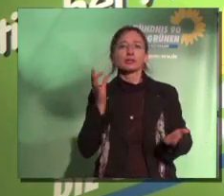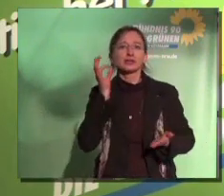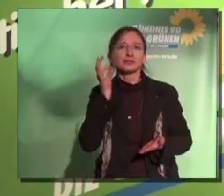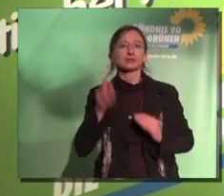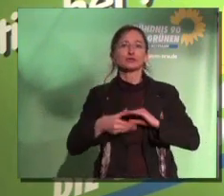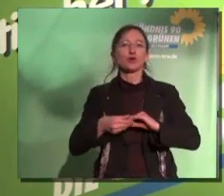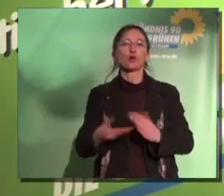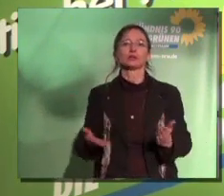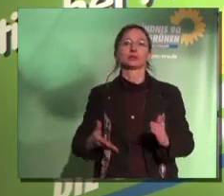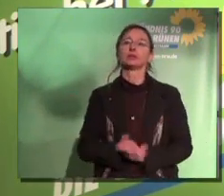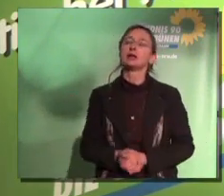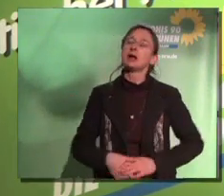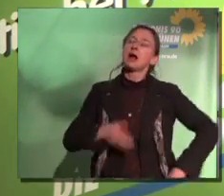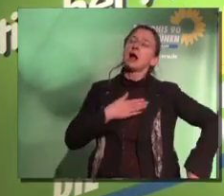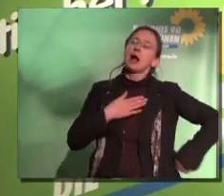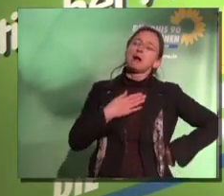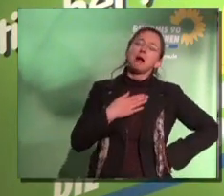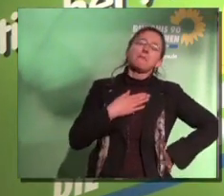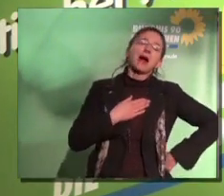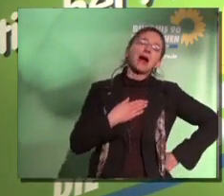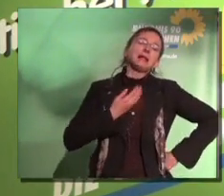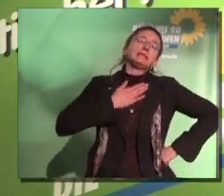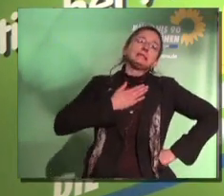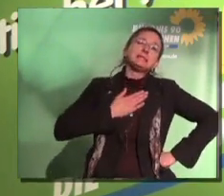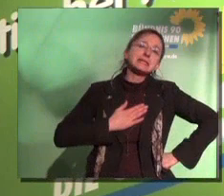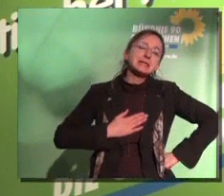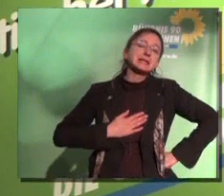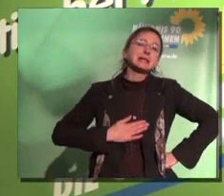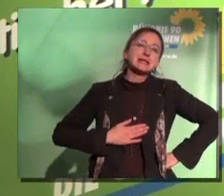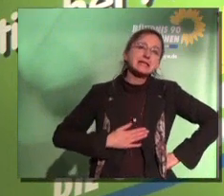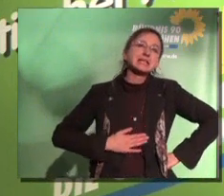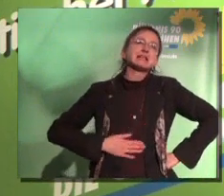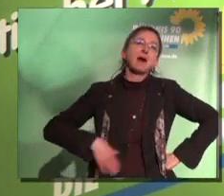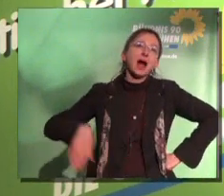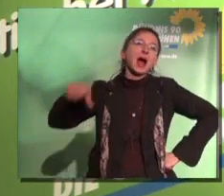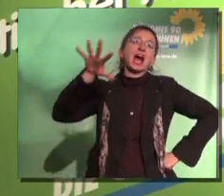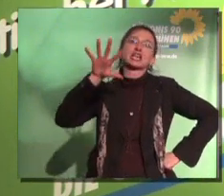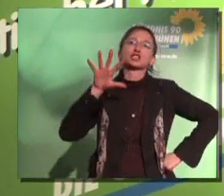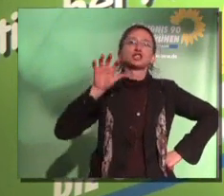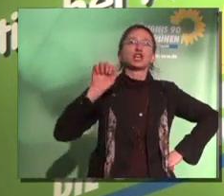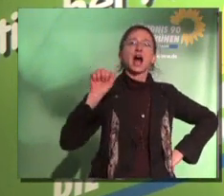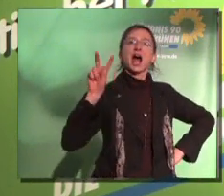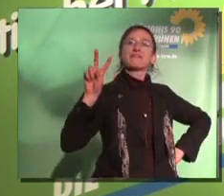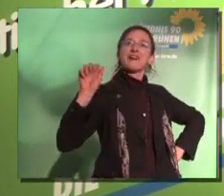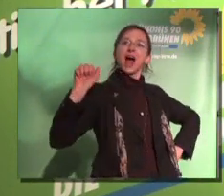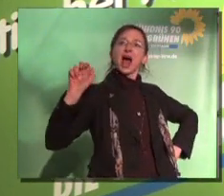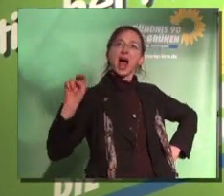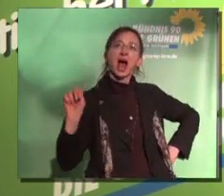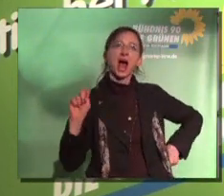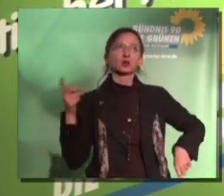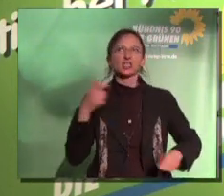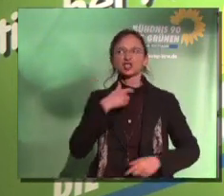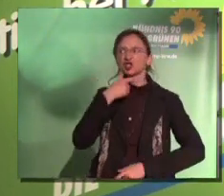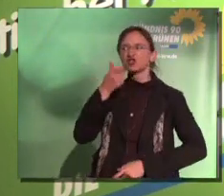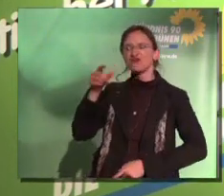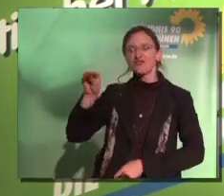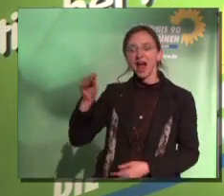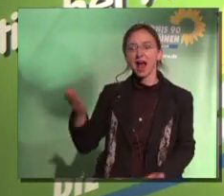Mein lieber Schwan, ja. Also Schwan und Lügenbaron zu